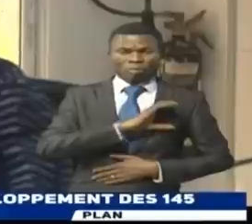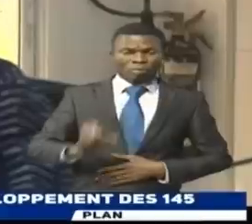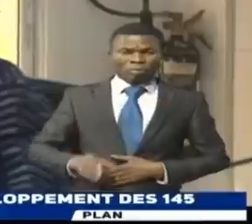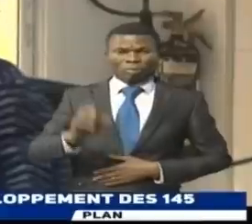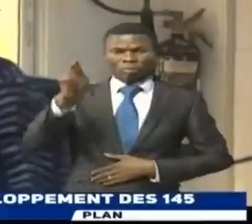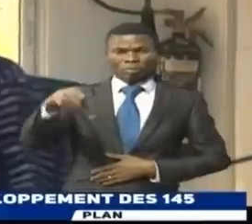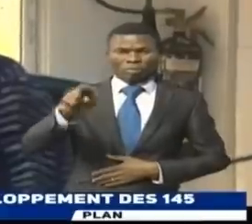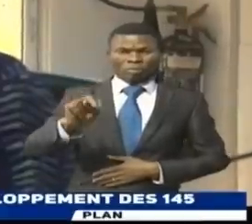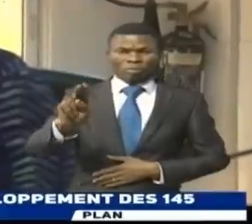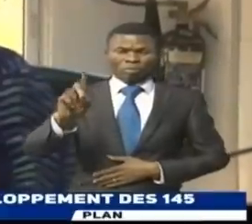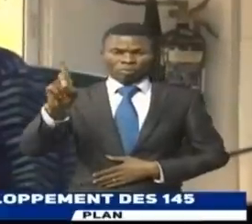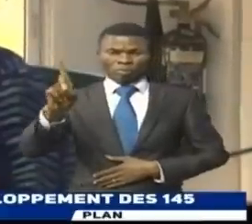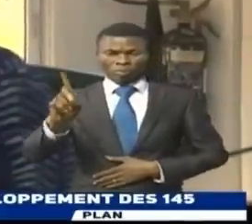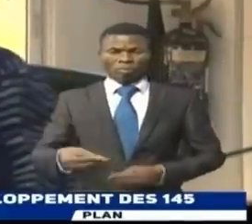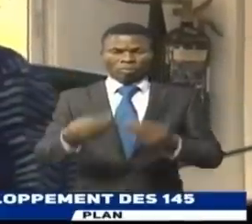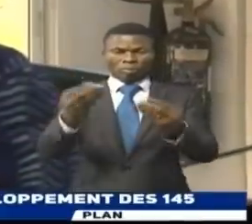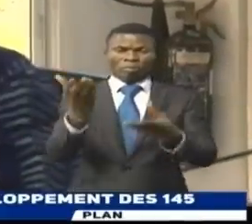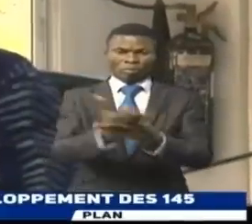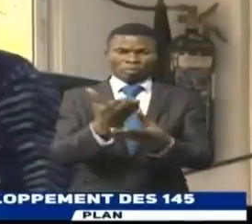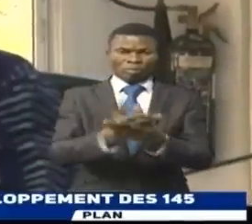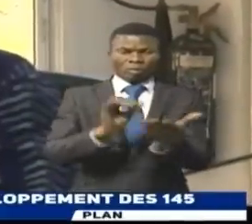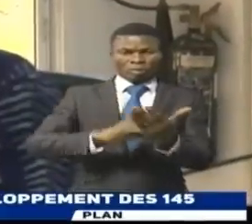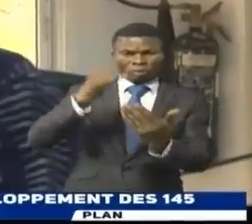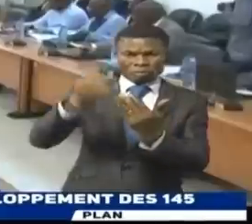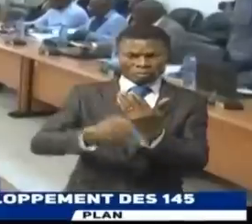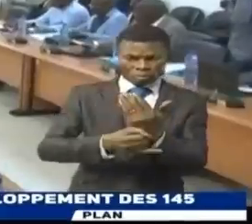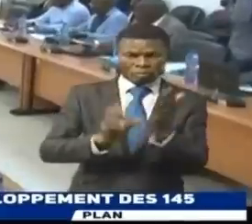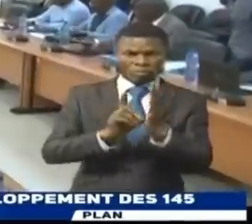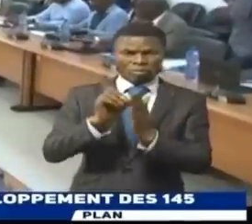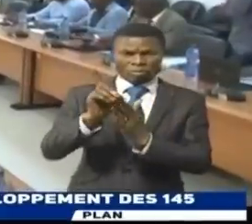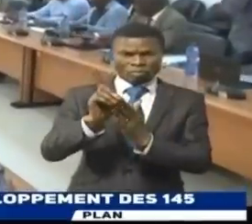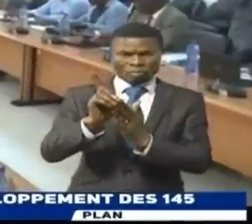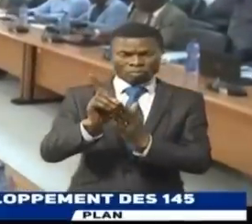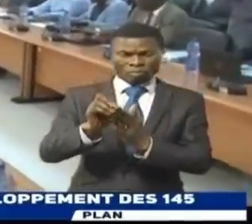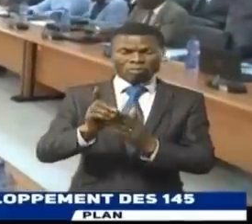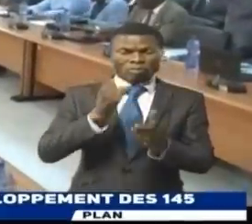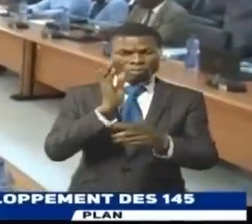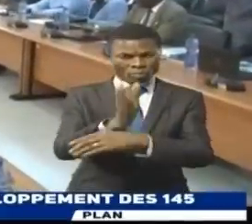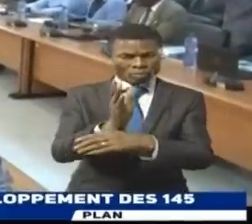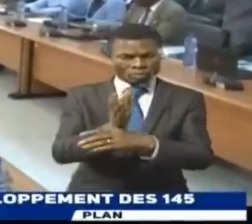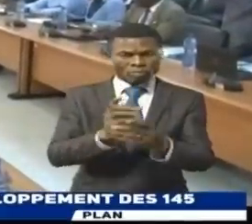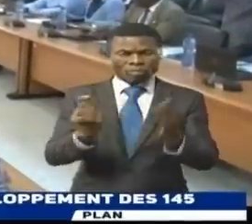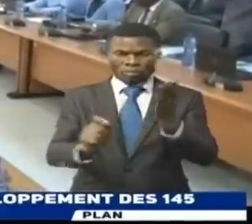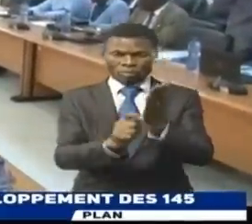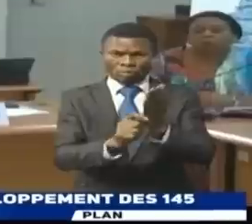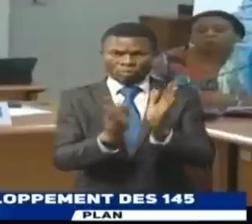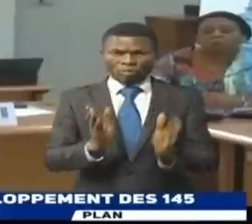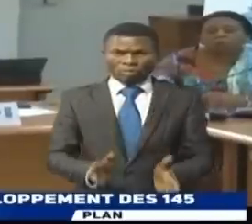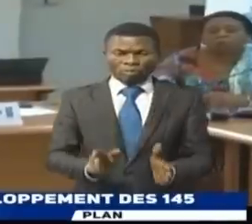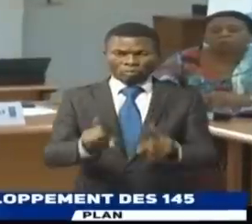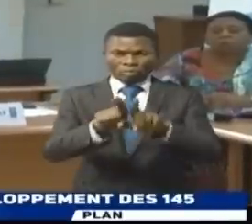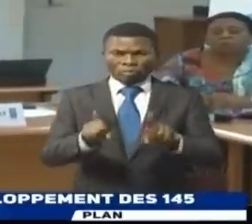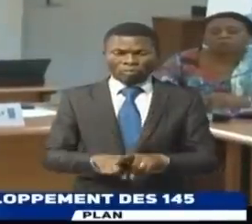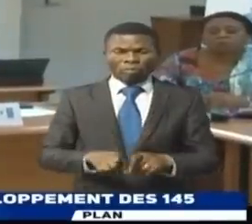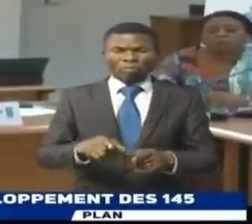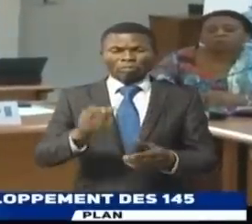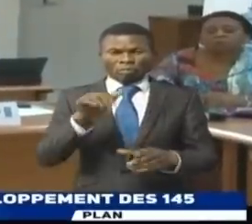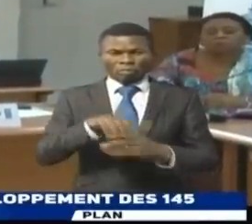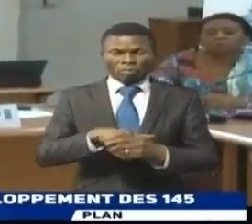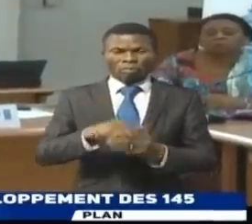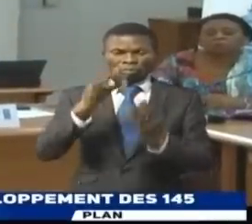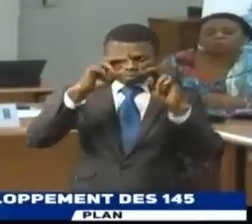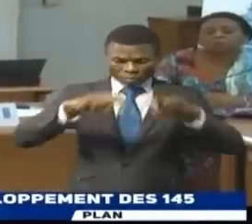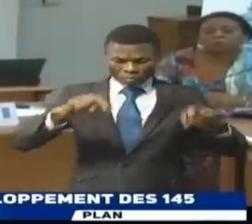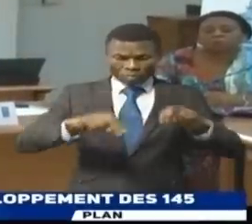PNUD a apporté les documents de ses projets de développement, les orientations stratégiques apportées et d'analyse